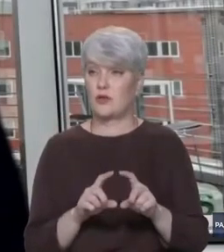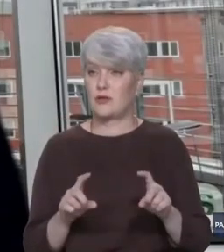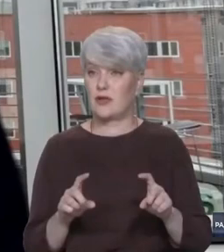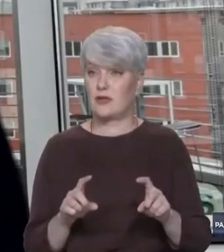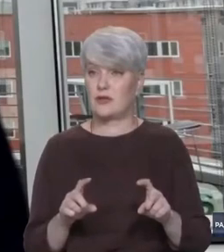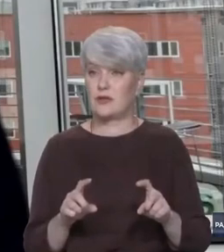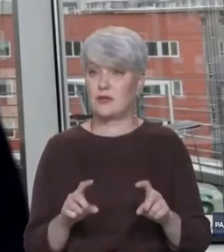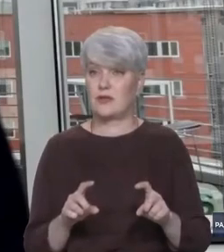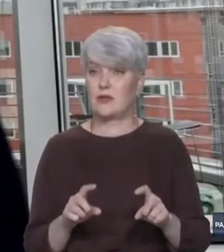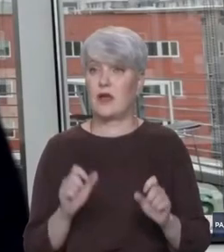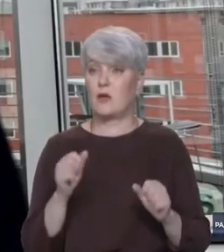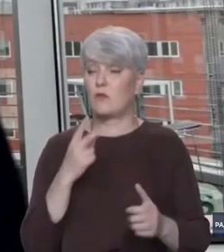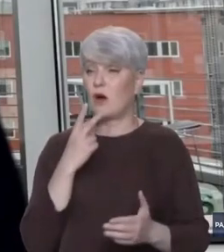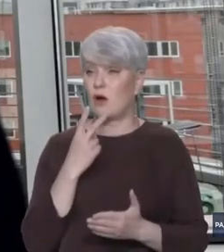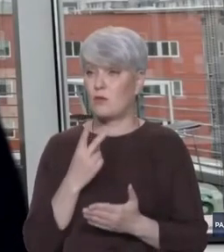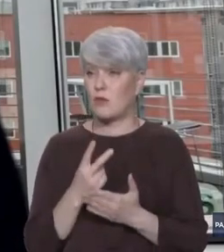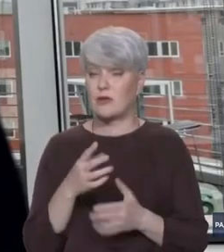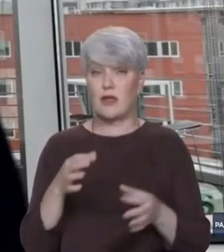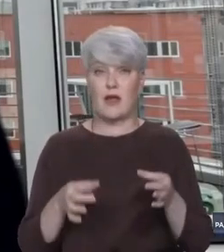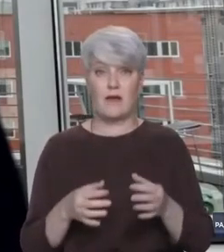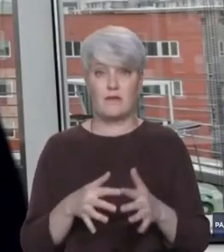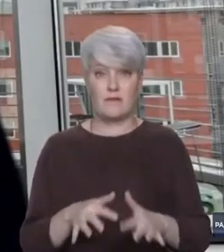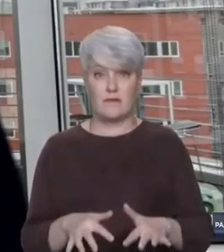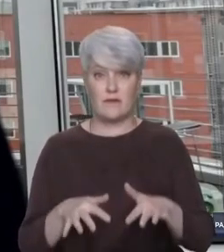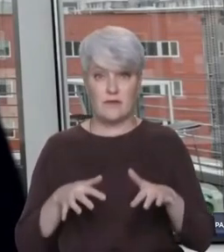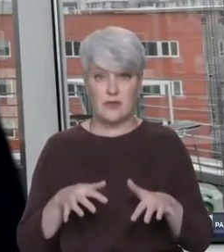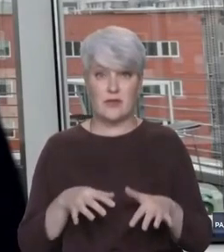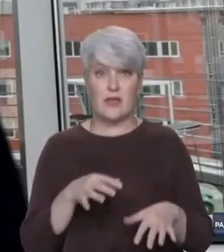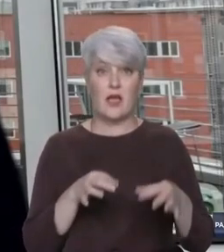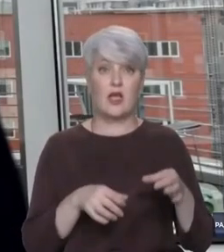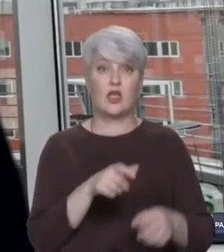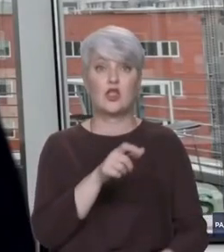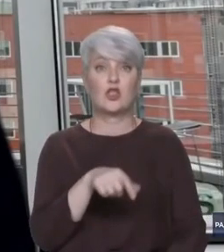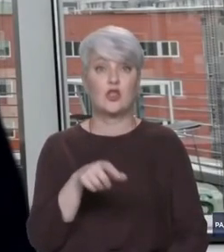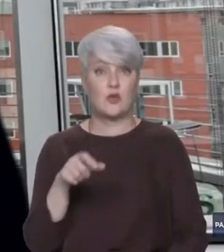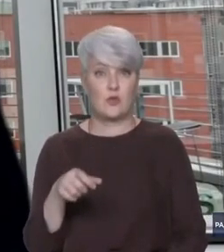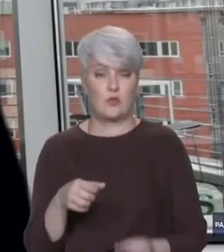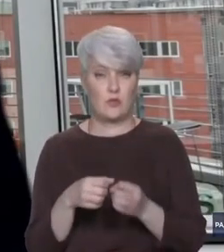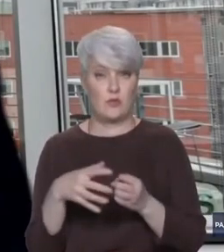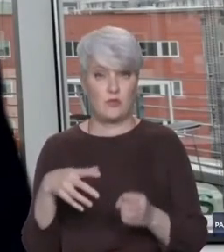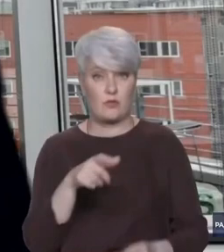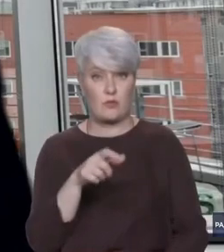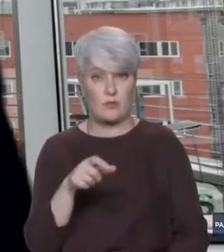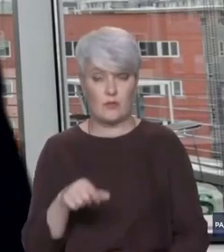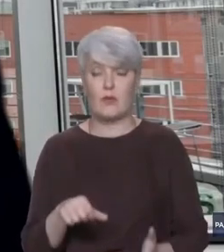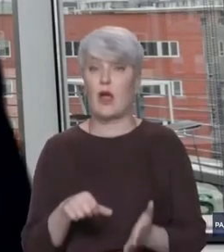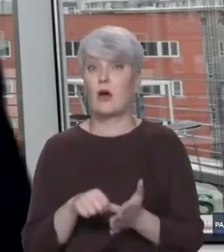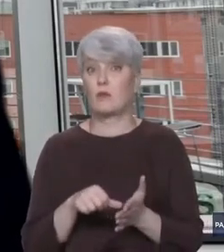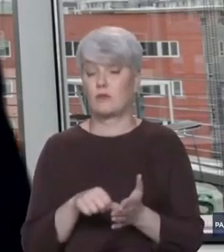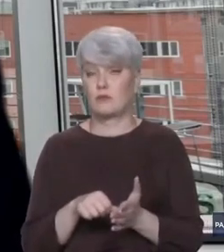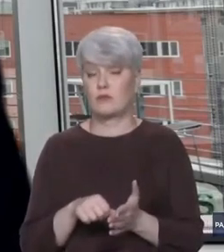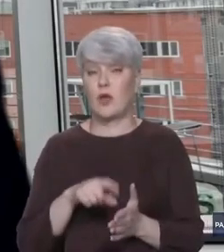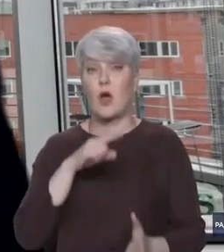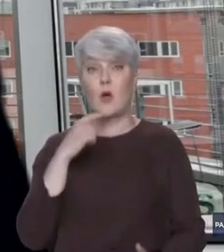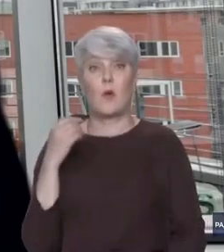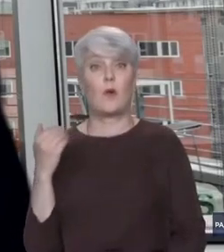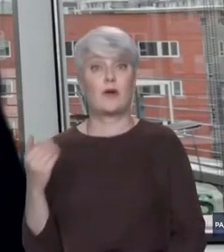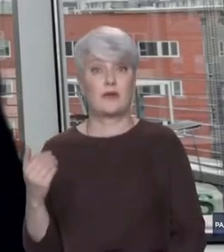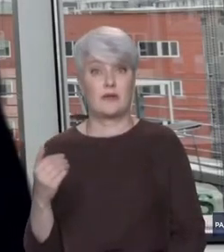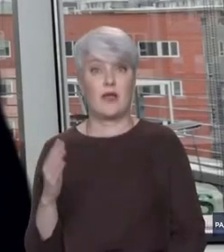якомогли ще не бачити на відео Судовій залі були присутні судді їх було 15 також була присутня сторона Росії вони